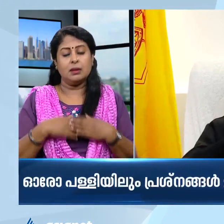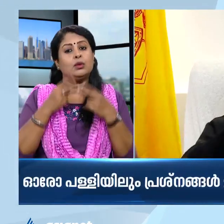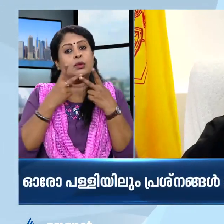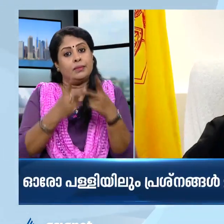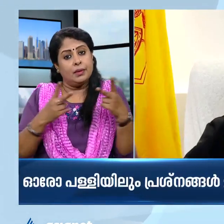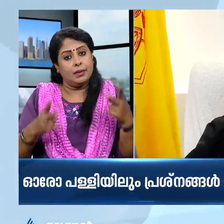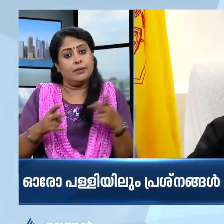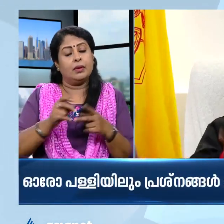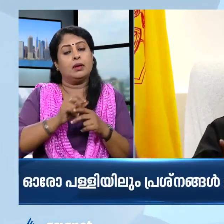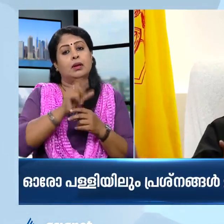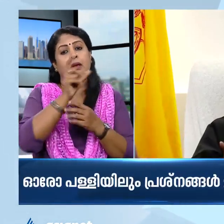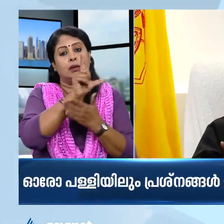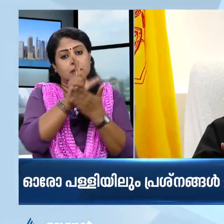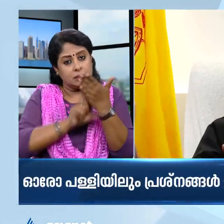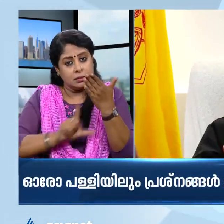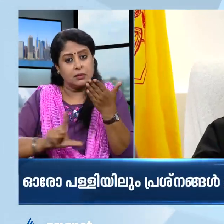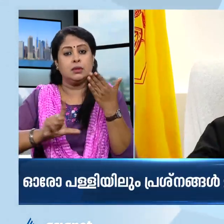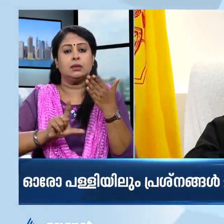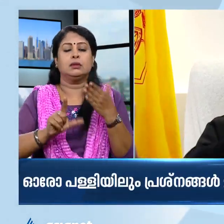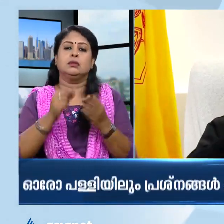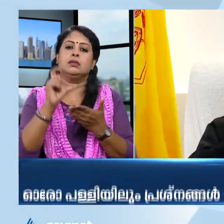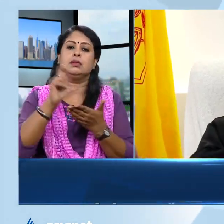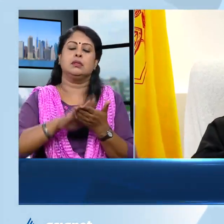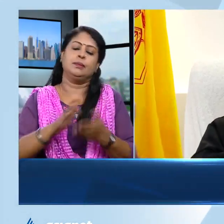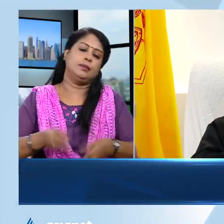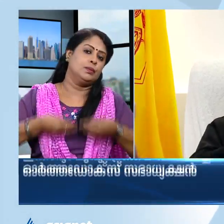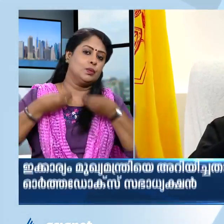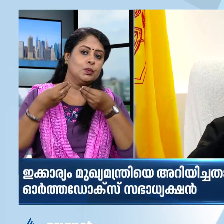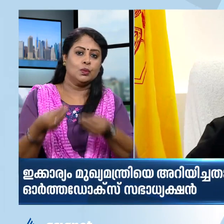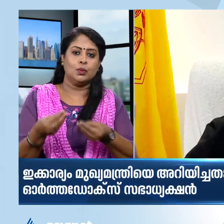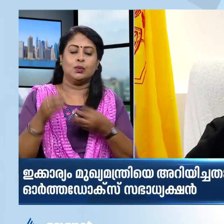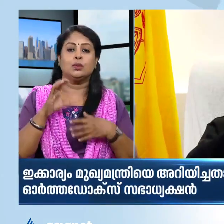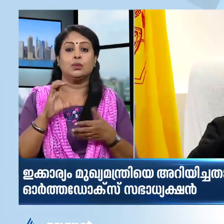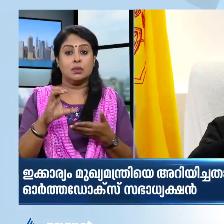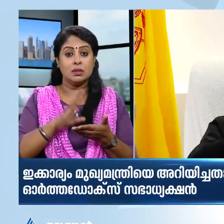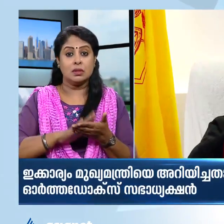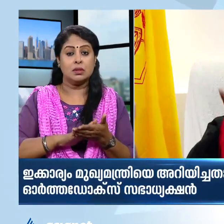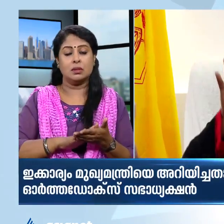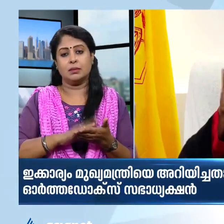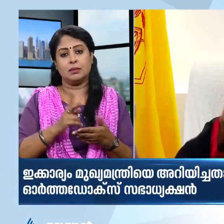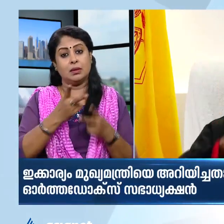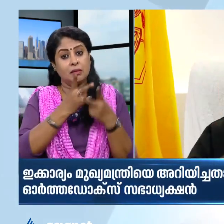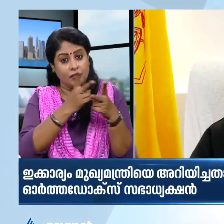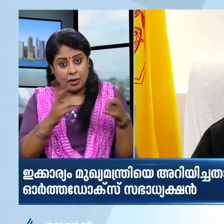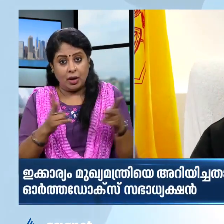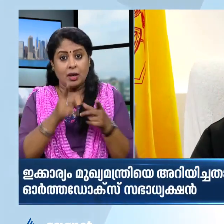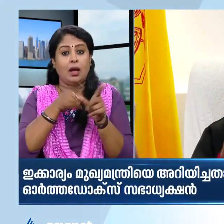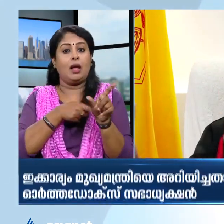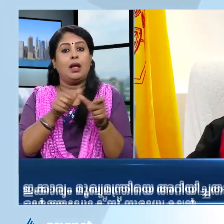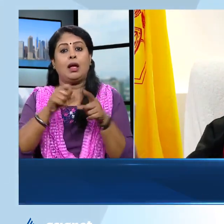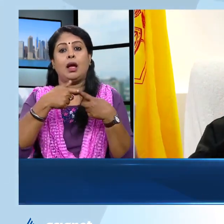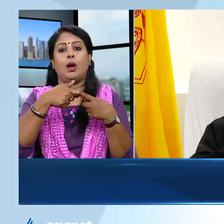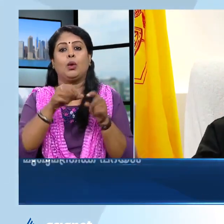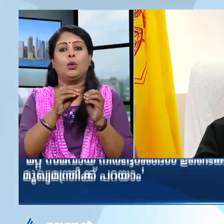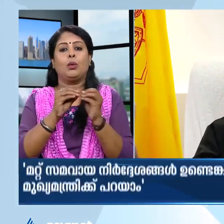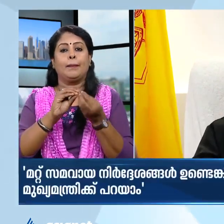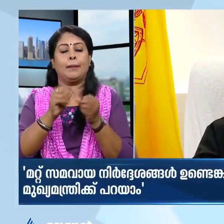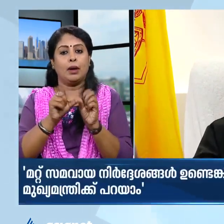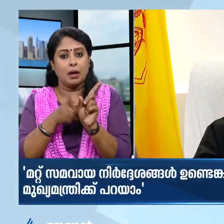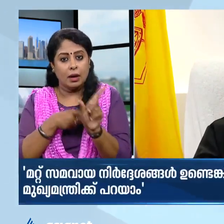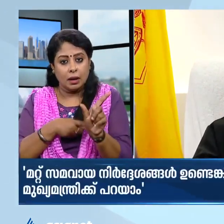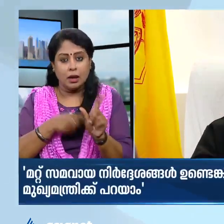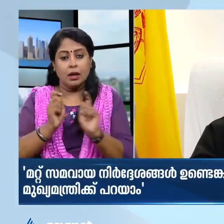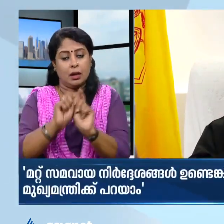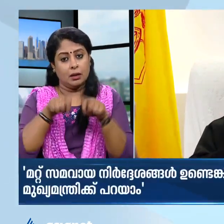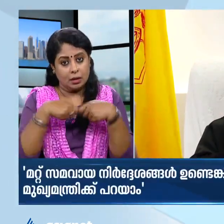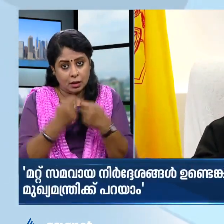നമ്മൾ മുഖ്യമന്ത്രിക്ക് കൊടുത്തിട്ടുണ്ട്. മുഖ്യമന്ത്രി അത് മറ്റ് യാക്കോബായ വിഭാഗവുമായി